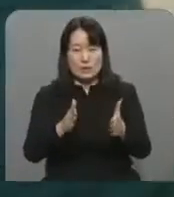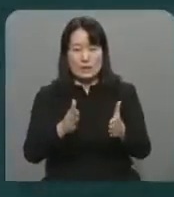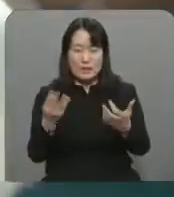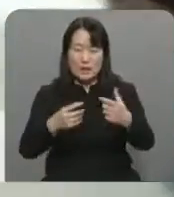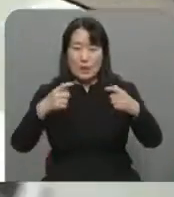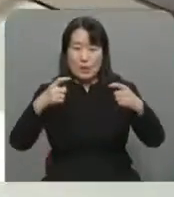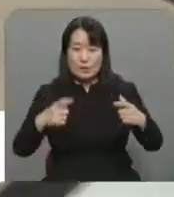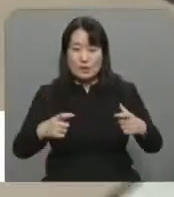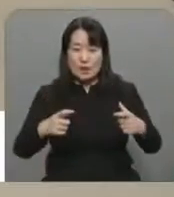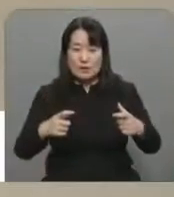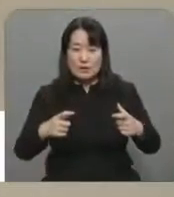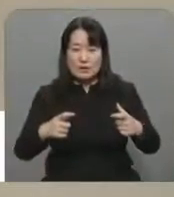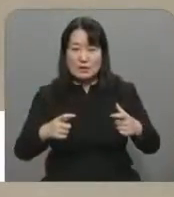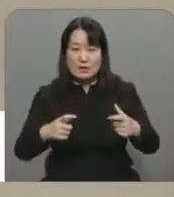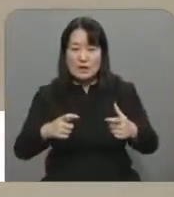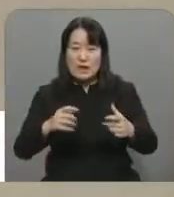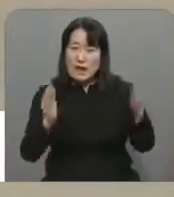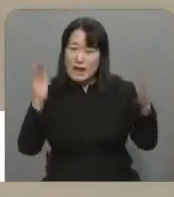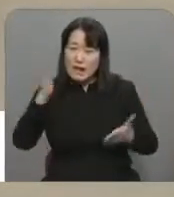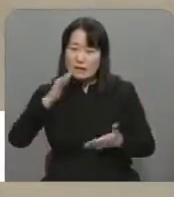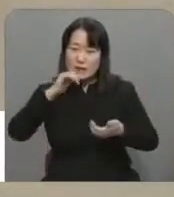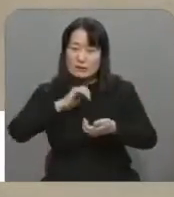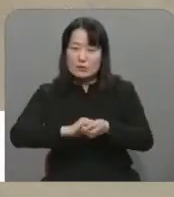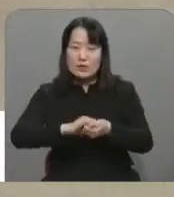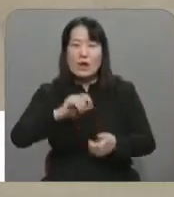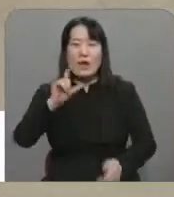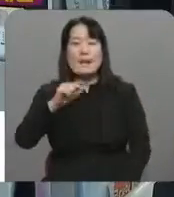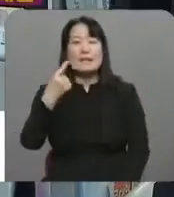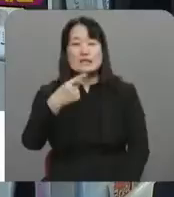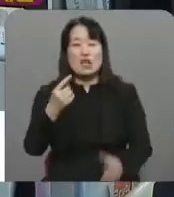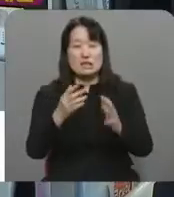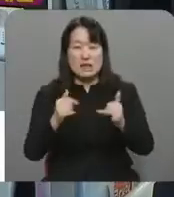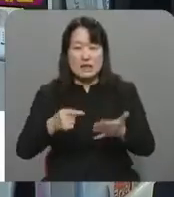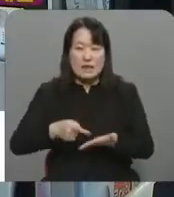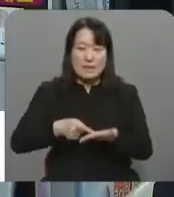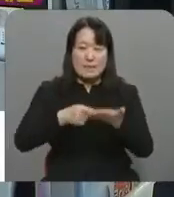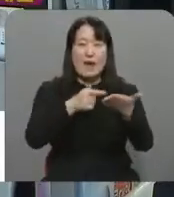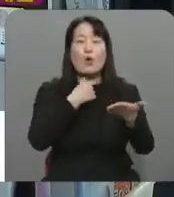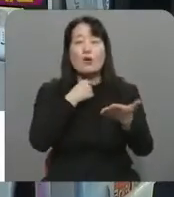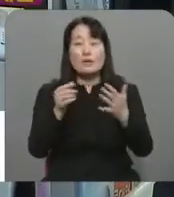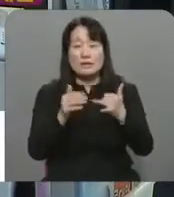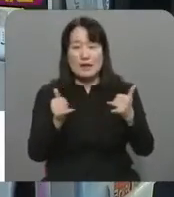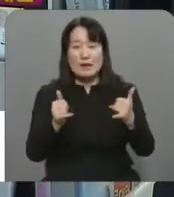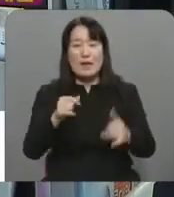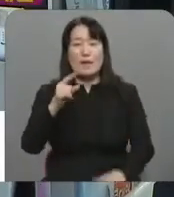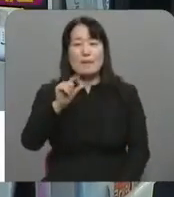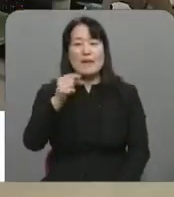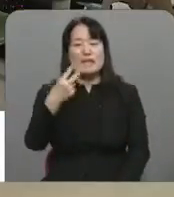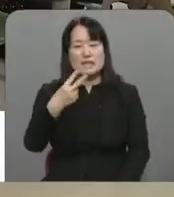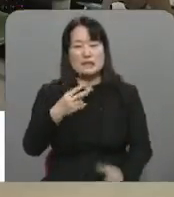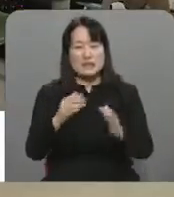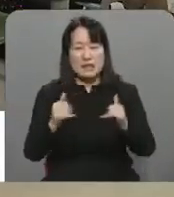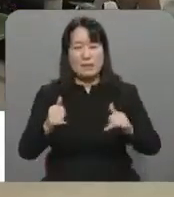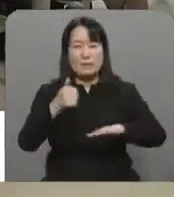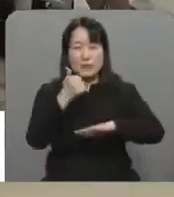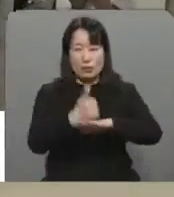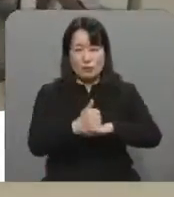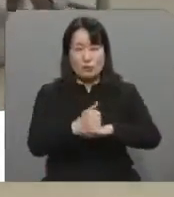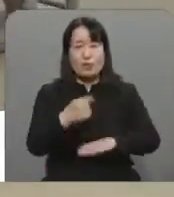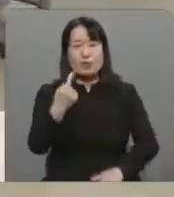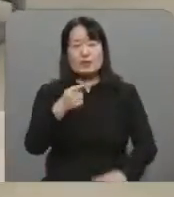강원도의 경우 돌봄교실 수용 인원은 11,000명인데 신청자는 12,000명이었습니다. 결국